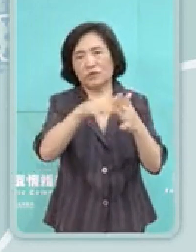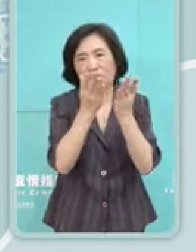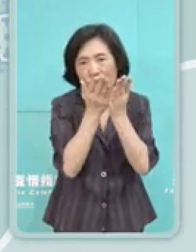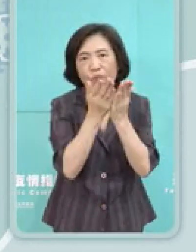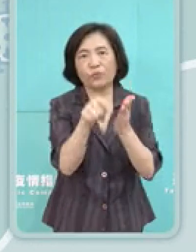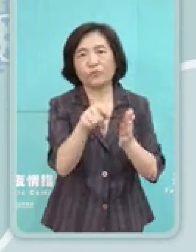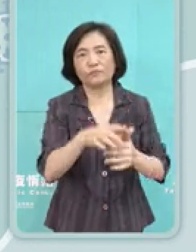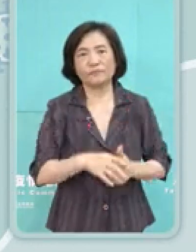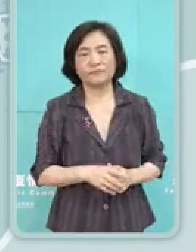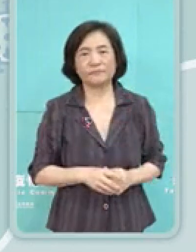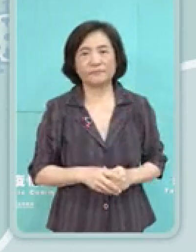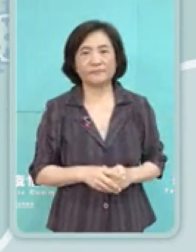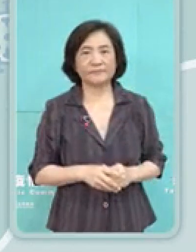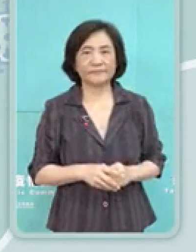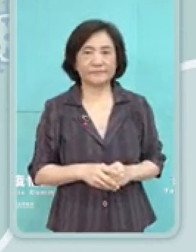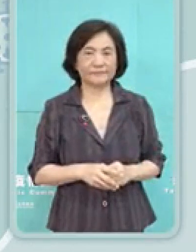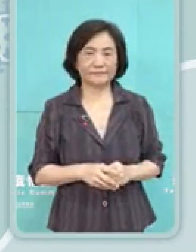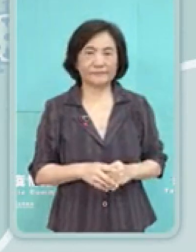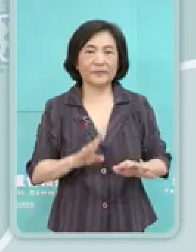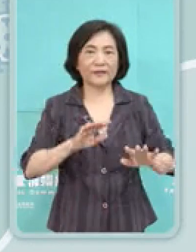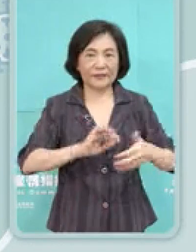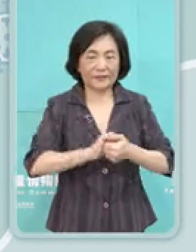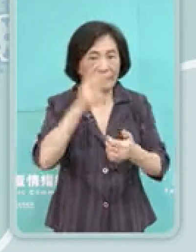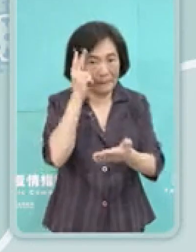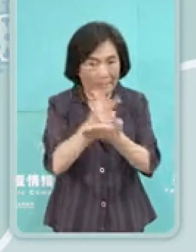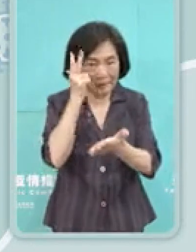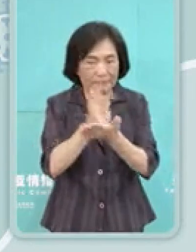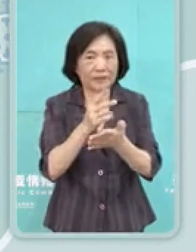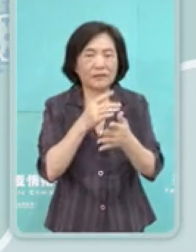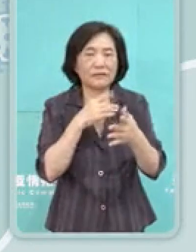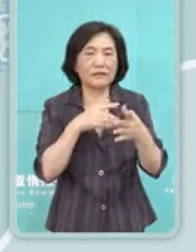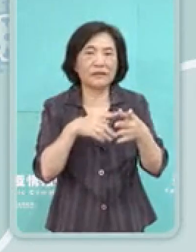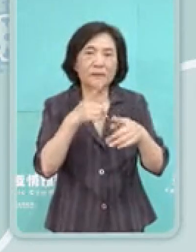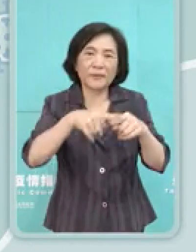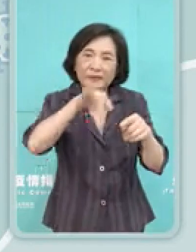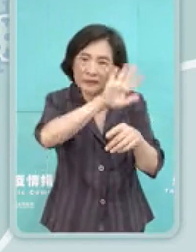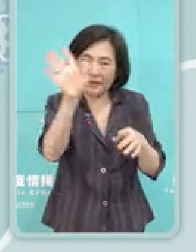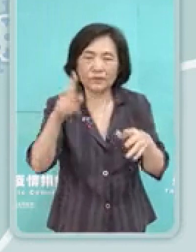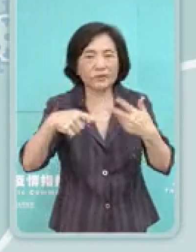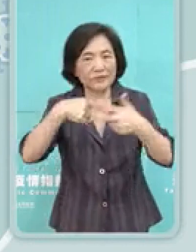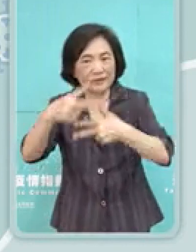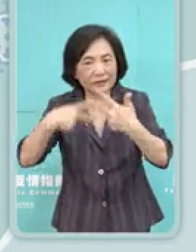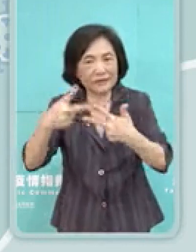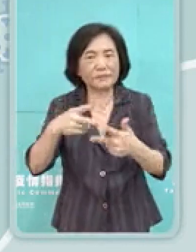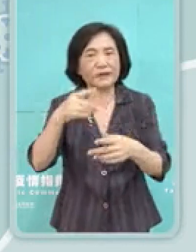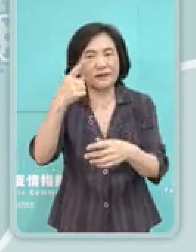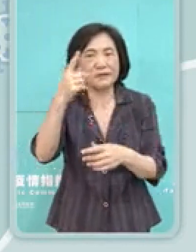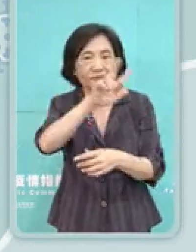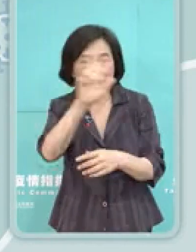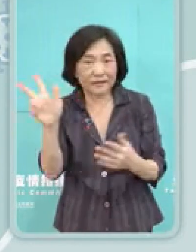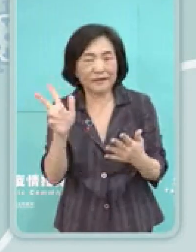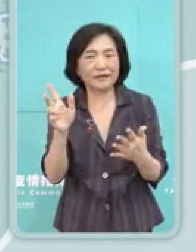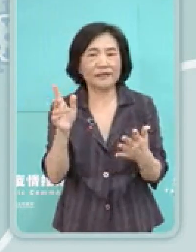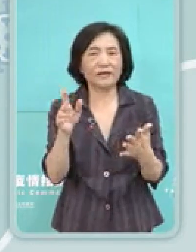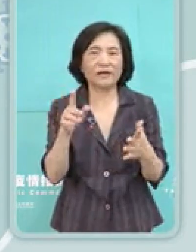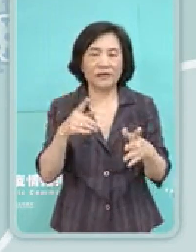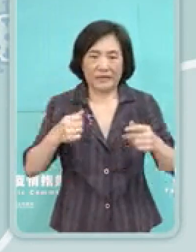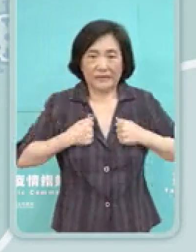原则上我们会开始每一个礼拜半天或两个礼拜一天的我们还是要练习一